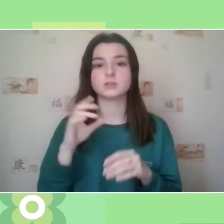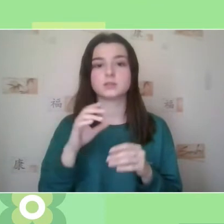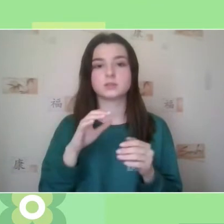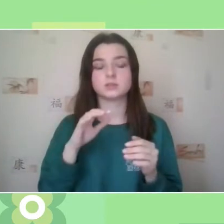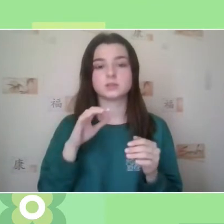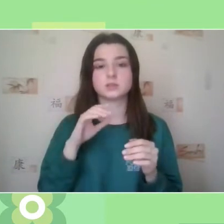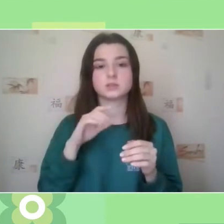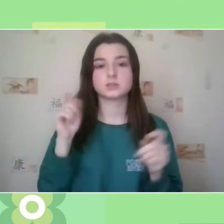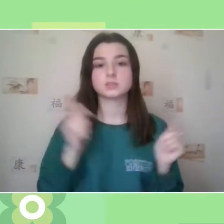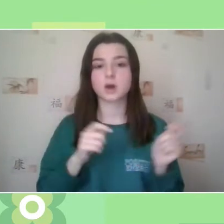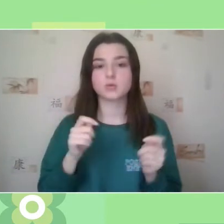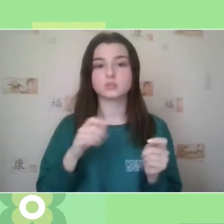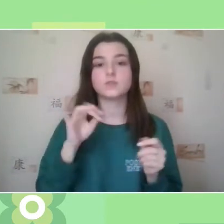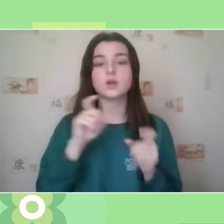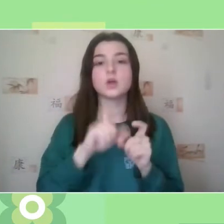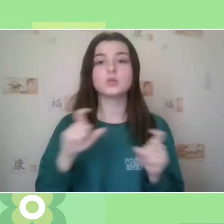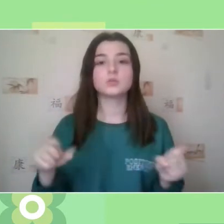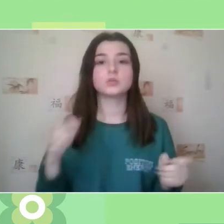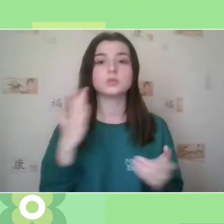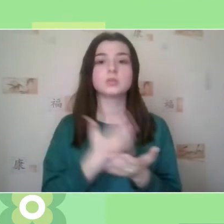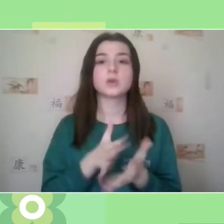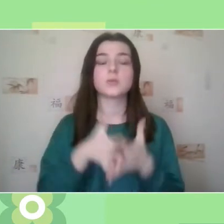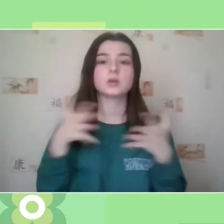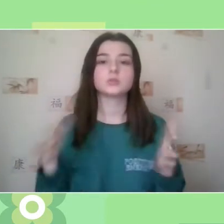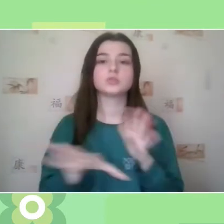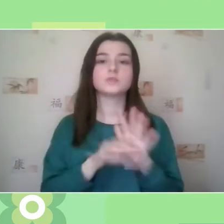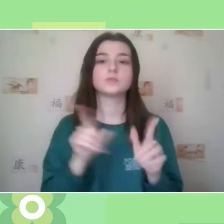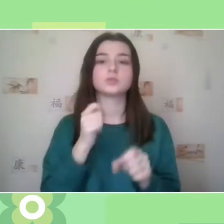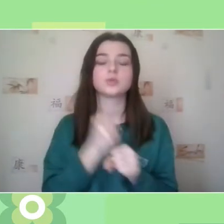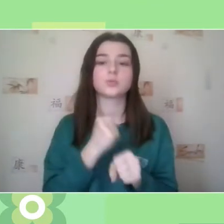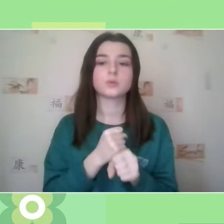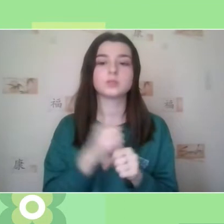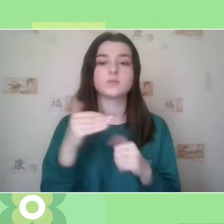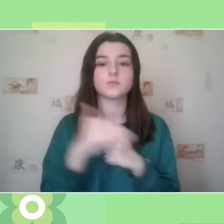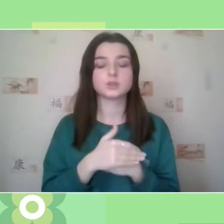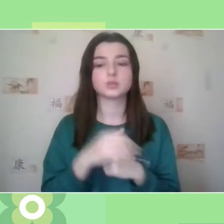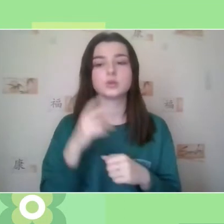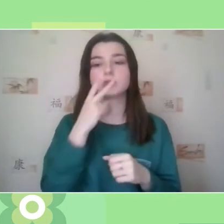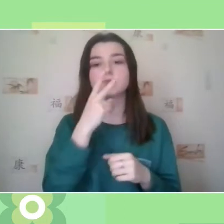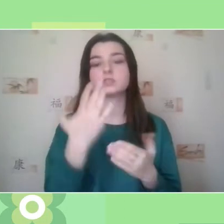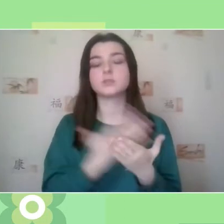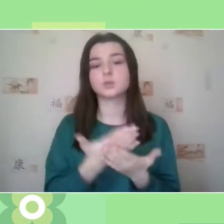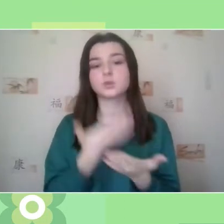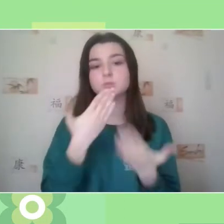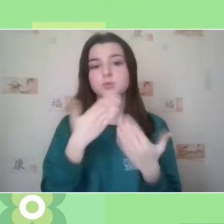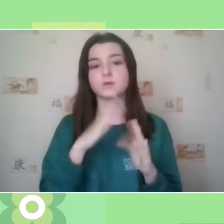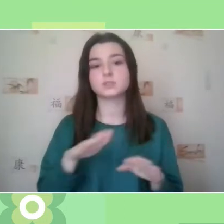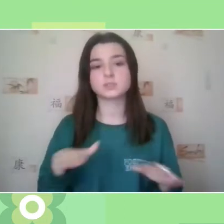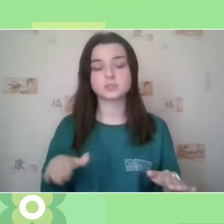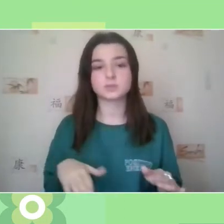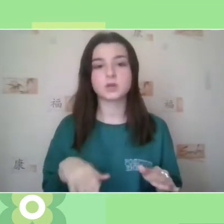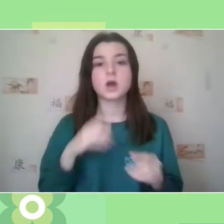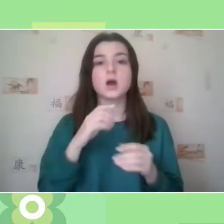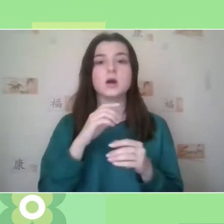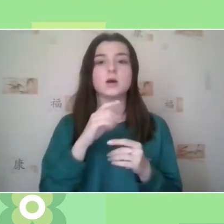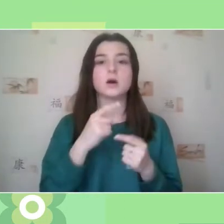повинні бути нудними. У людей є багатющий вибір, що робити ввечері, подивитись кіно, поспілкуватись з дітьми, або піти